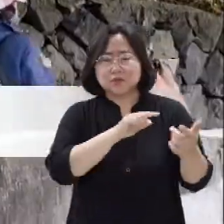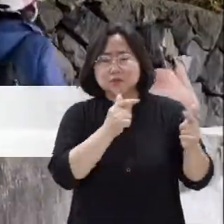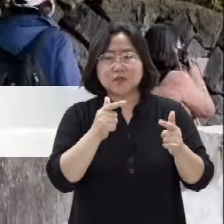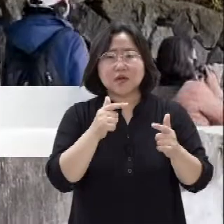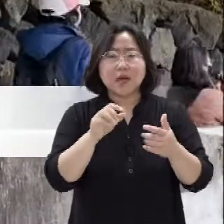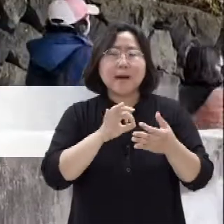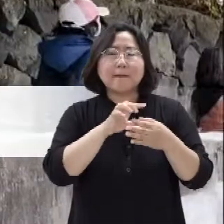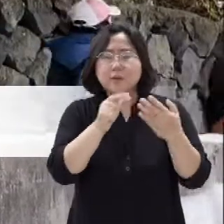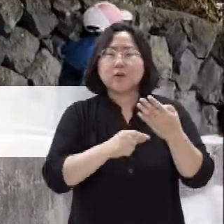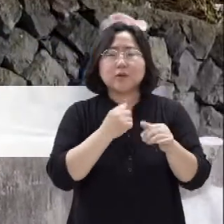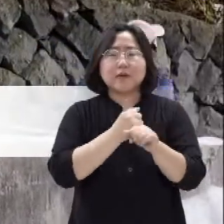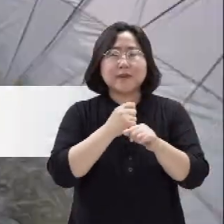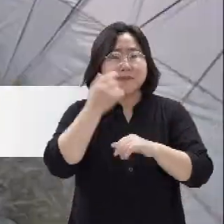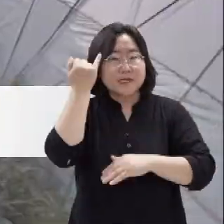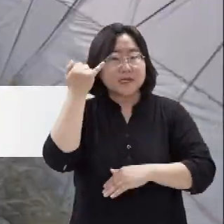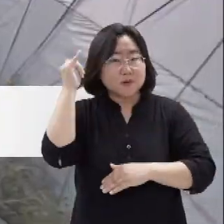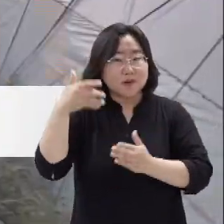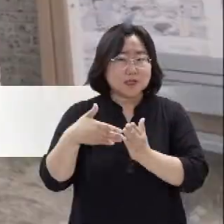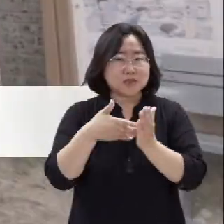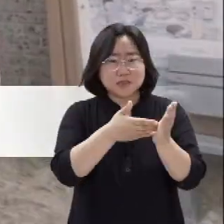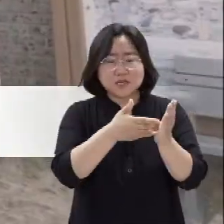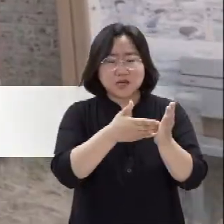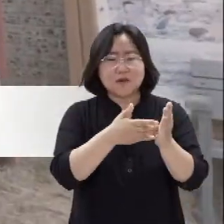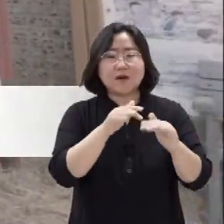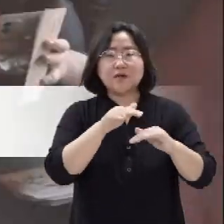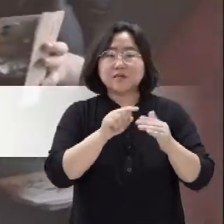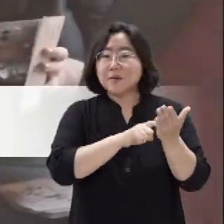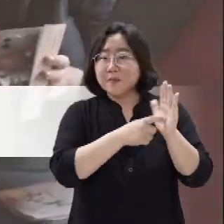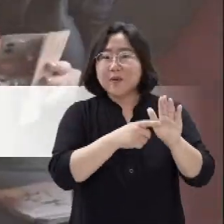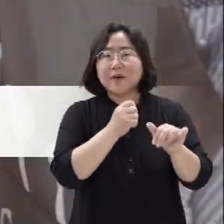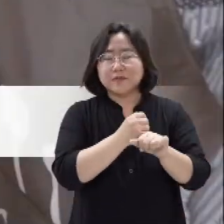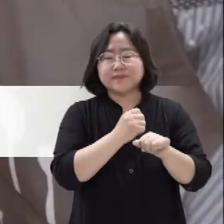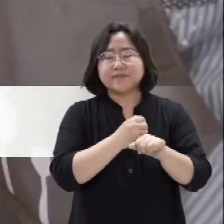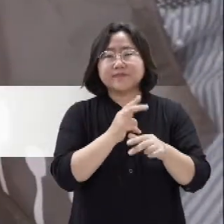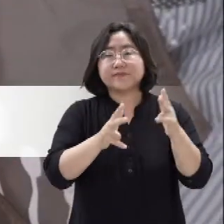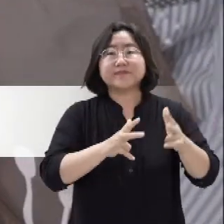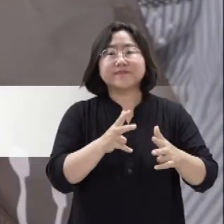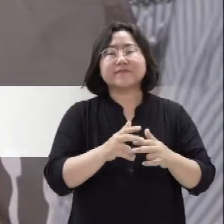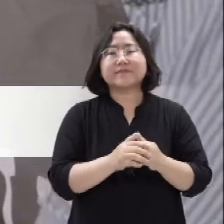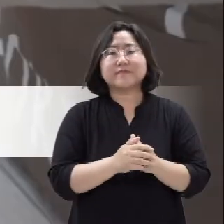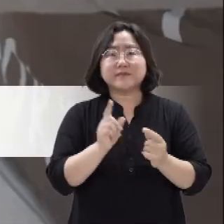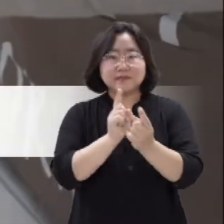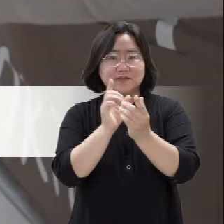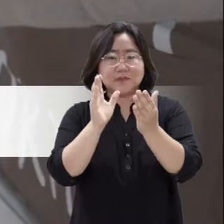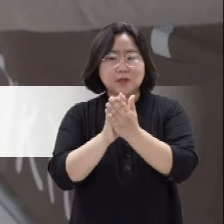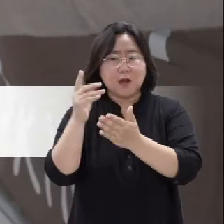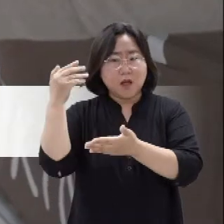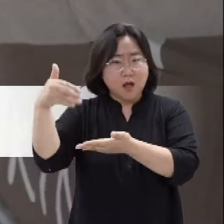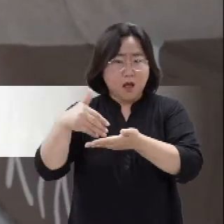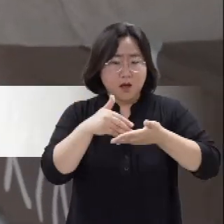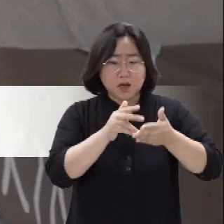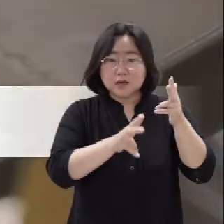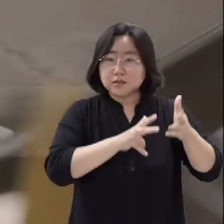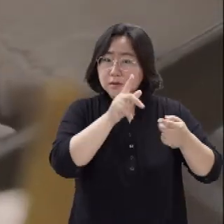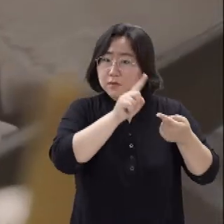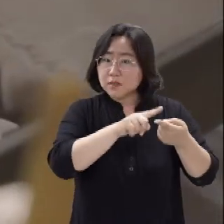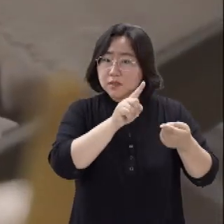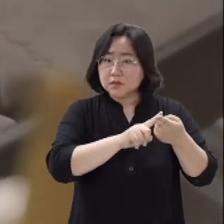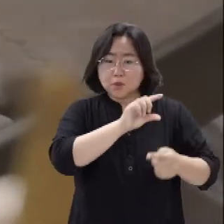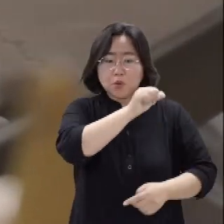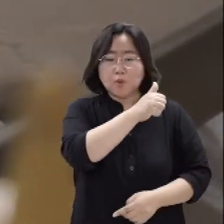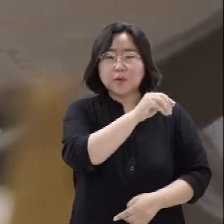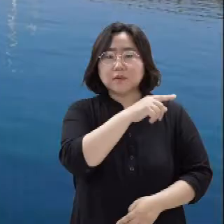지속 가능한 프로그램을 기획, 제안, 실행하는 사업인데요. 시민이 직접 기획 제안한 사업에 대해